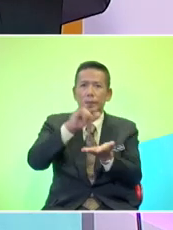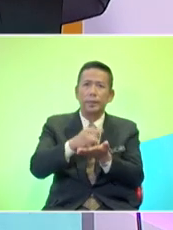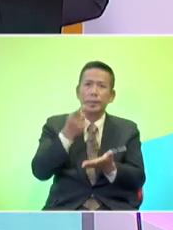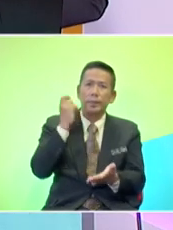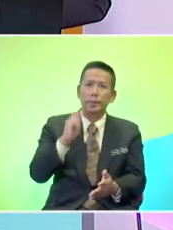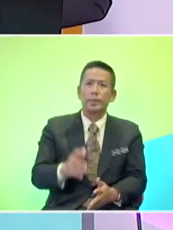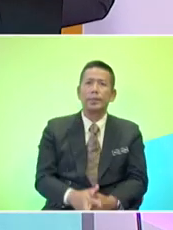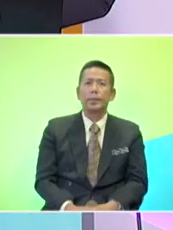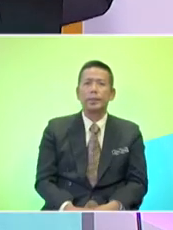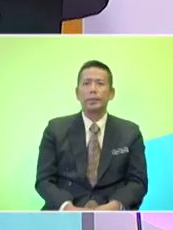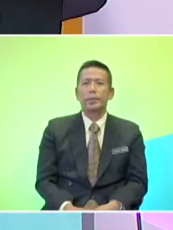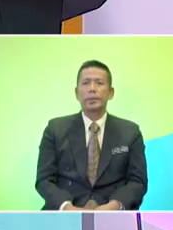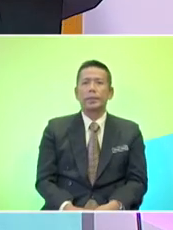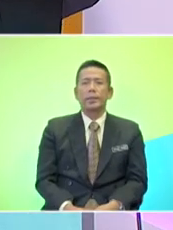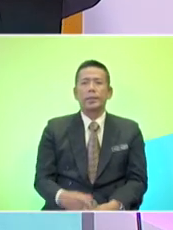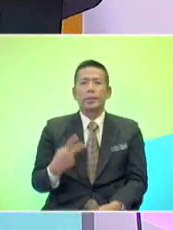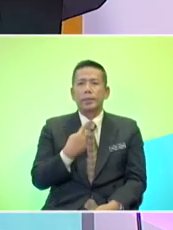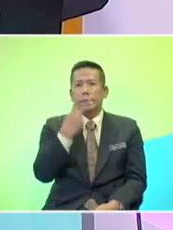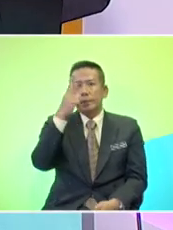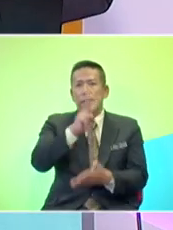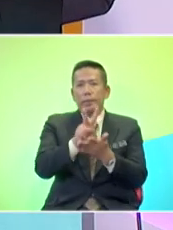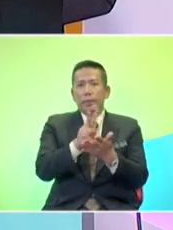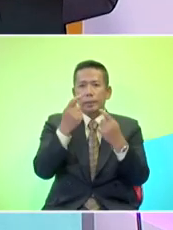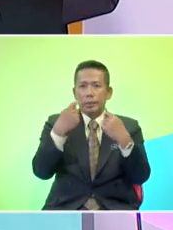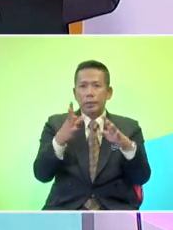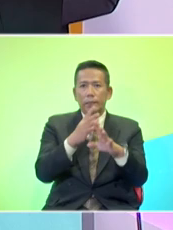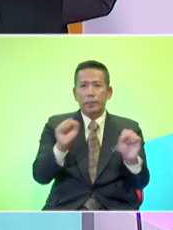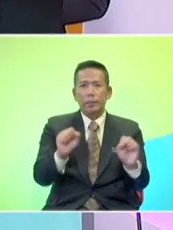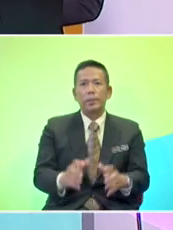oke kita tengok video yang telah